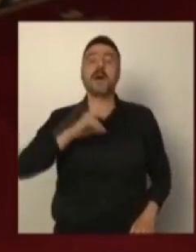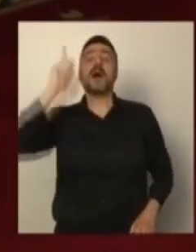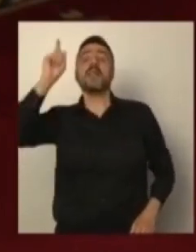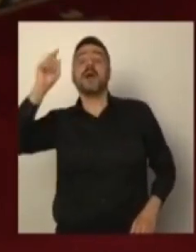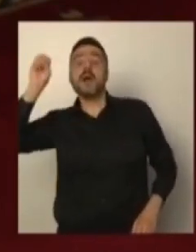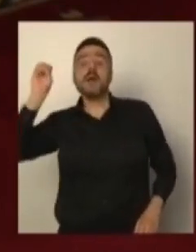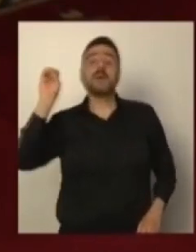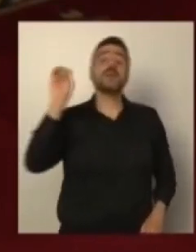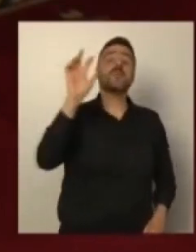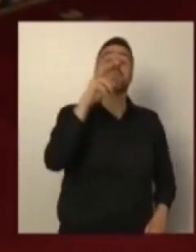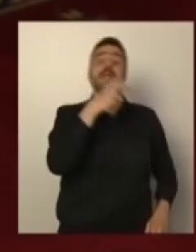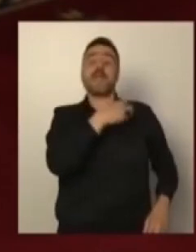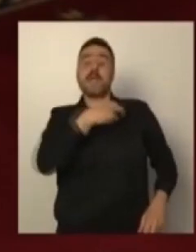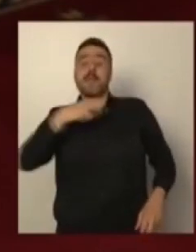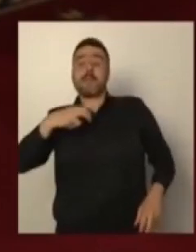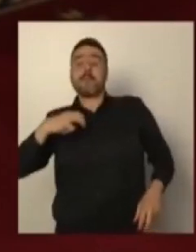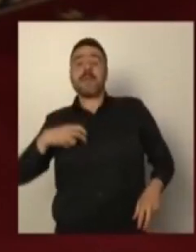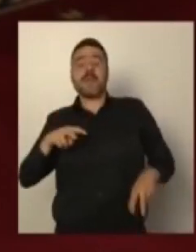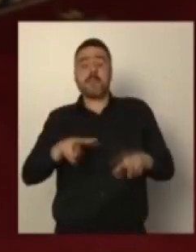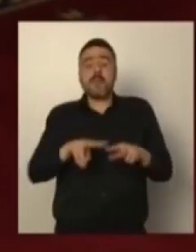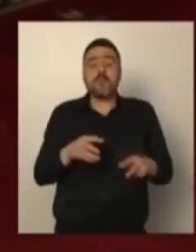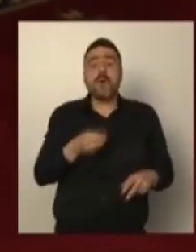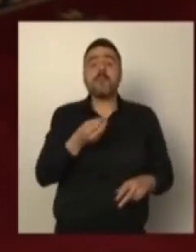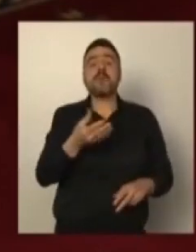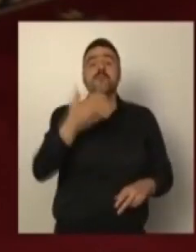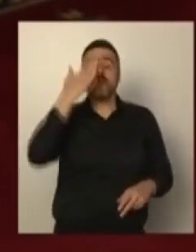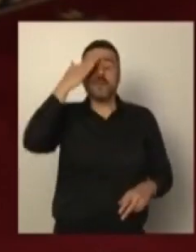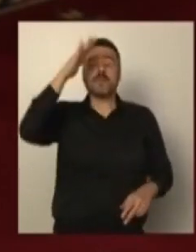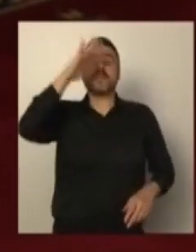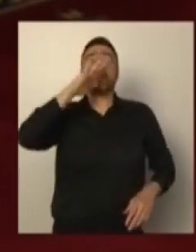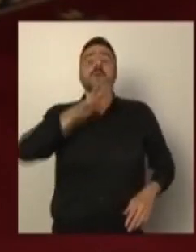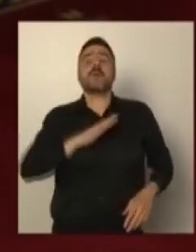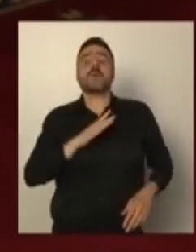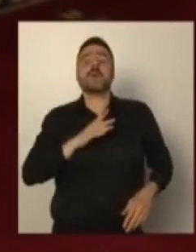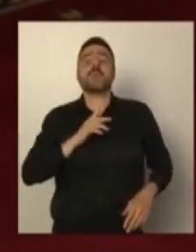Gönderdiğin elçilere ve son elçiye itaat ettik.